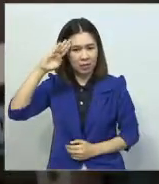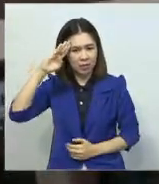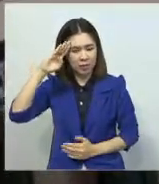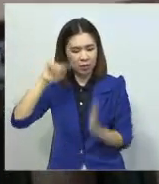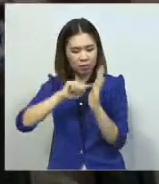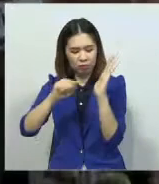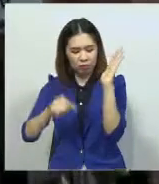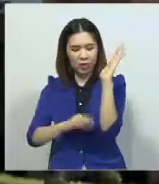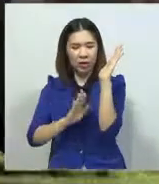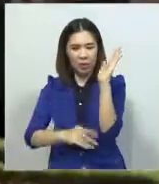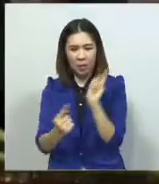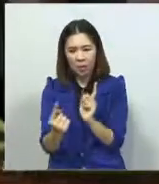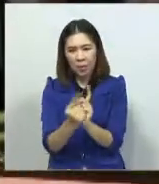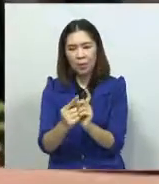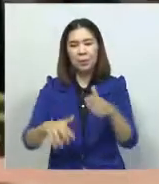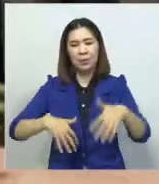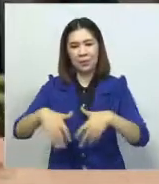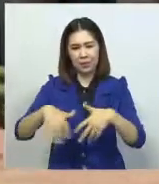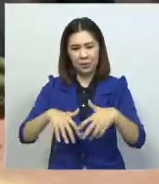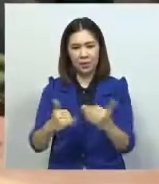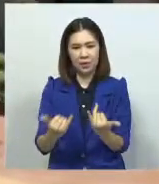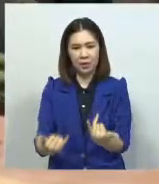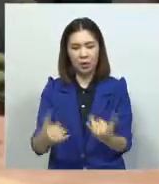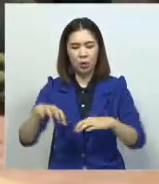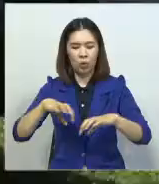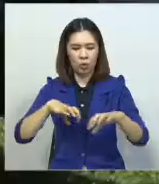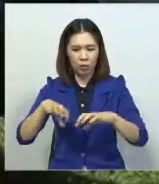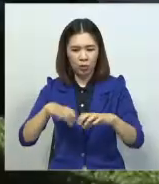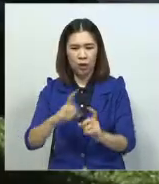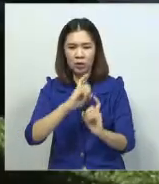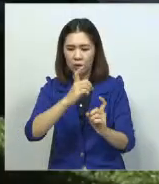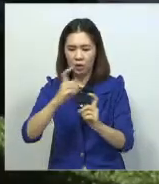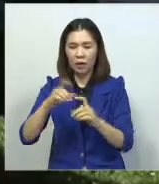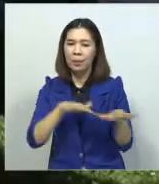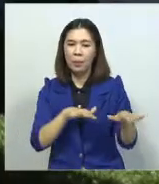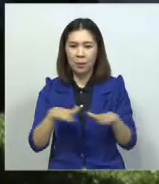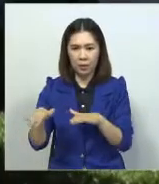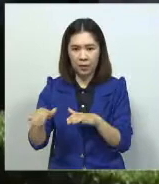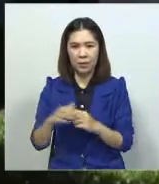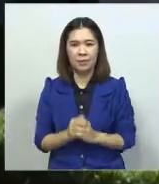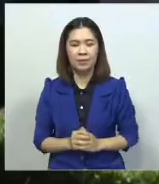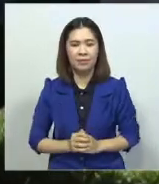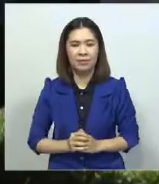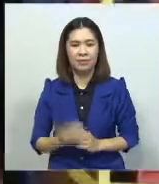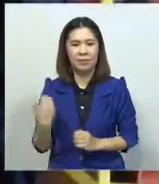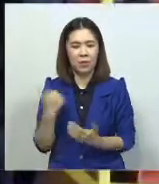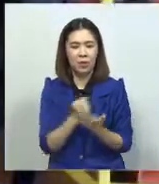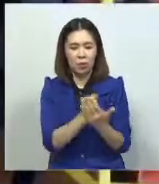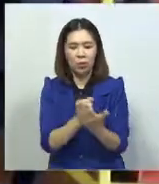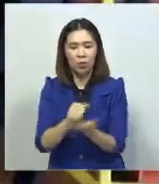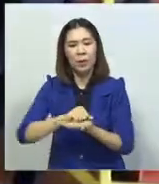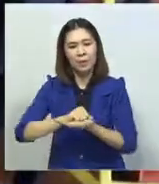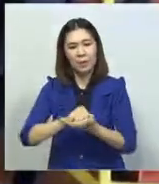าเยี่ยมเยียนประชาชนทางจังหวัดก็เตรียมมาตรการดูแลความปลอดภัยไว้อย่างพร้อมแล้วรวมถึงการอำนวยความสะดวกให้กับ